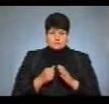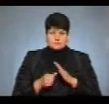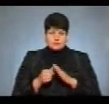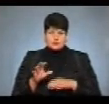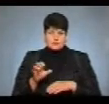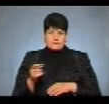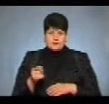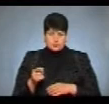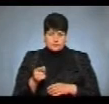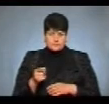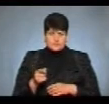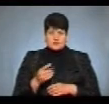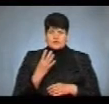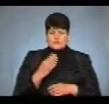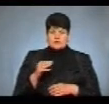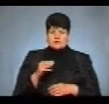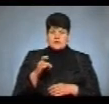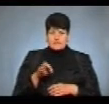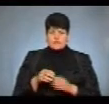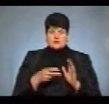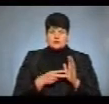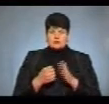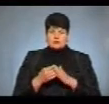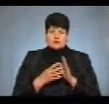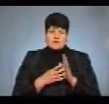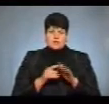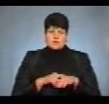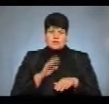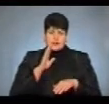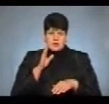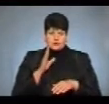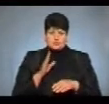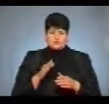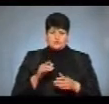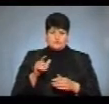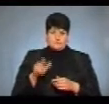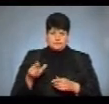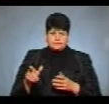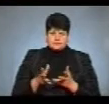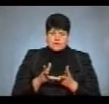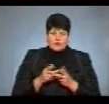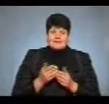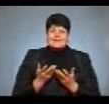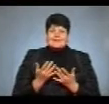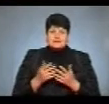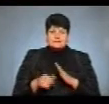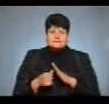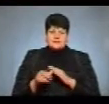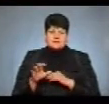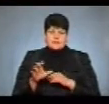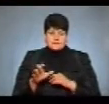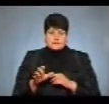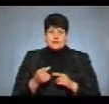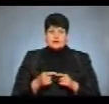у Тернополі. З 4 травня з 7 до 9 години ранку волонтери рахували кількість безпритульних тварин. Для цього